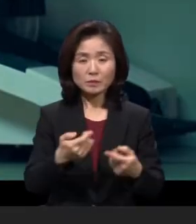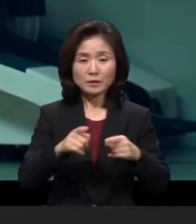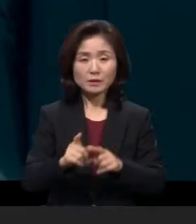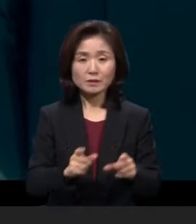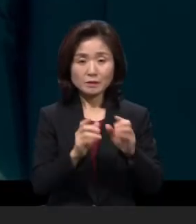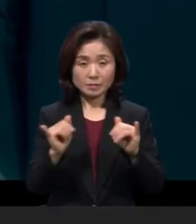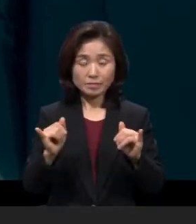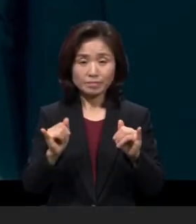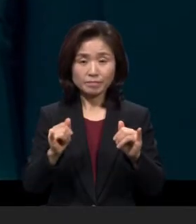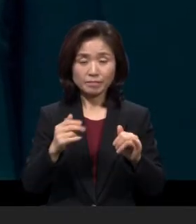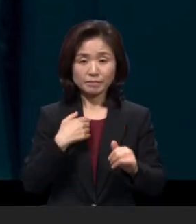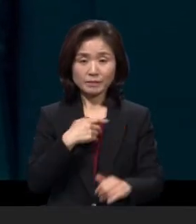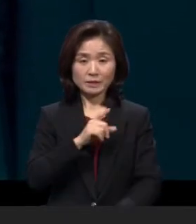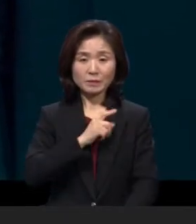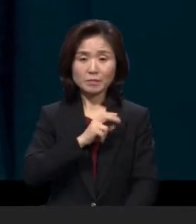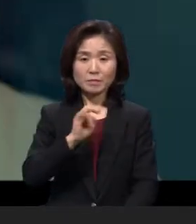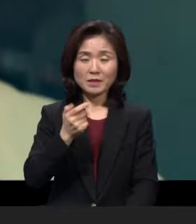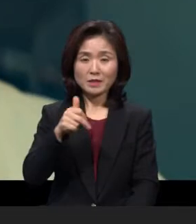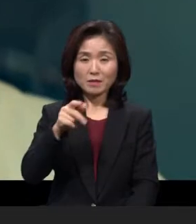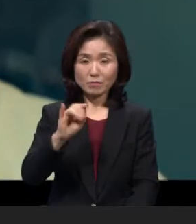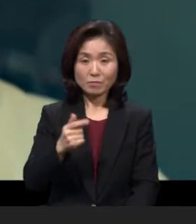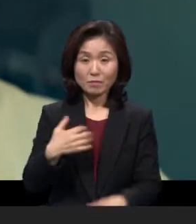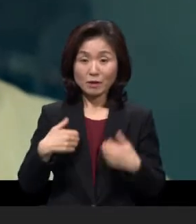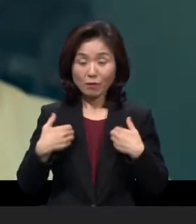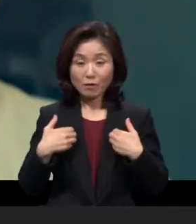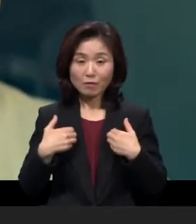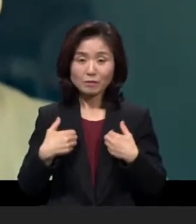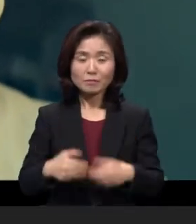민기현이다. 반가워.